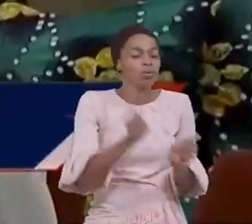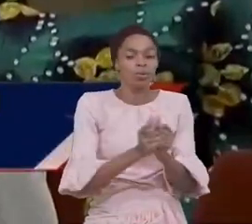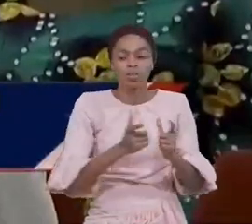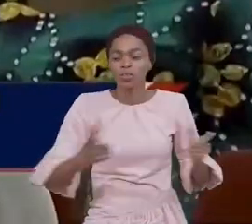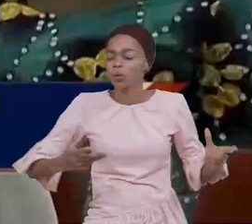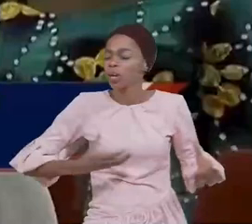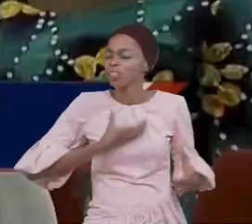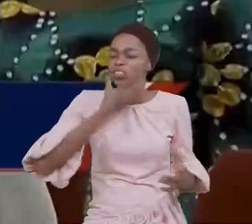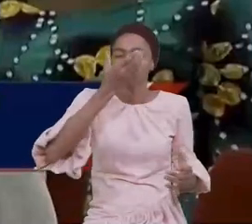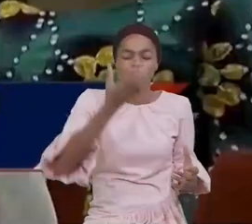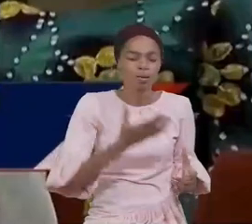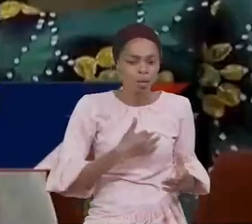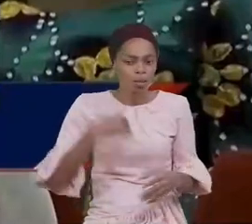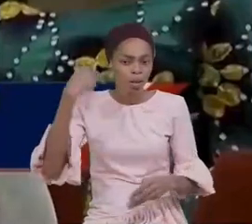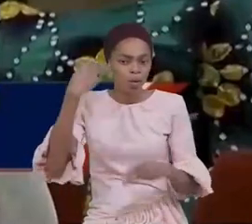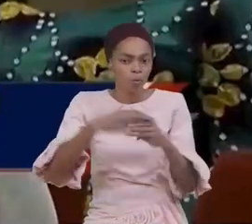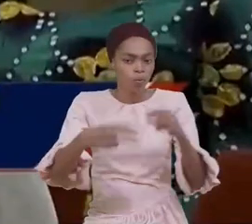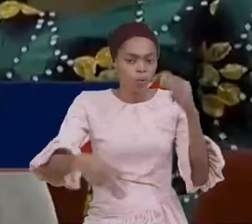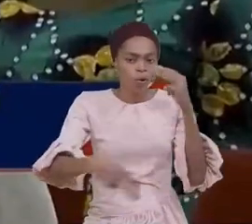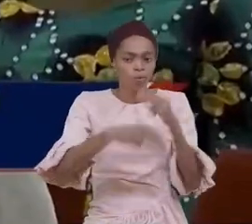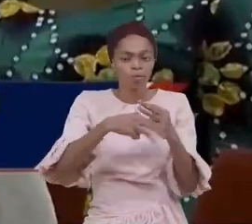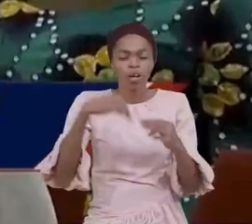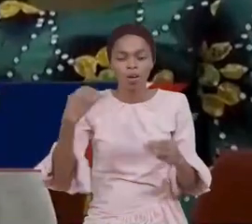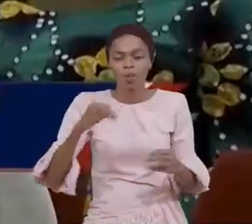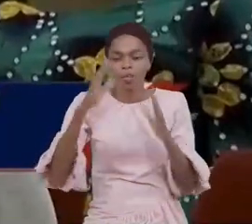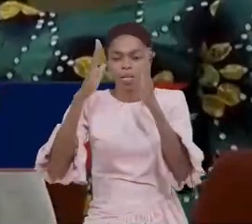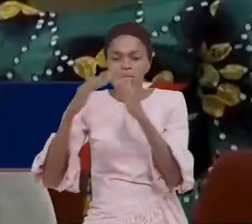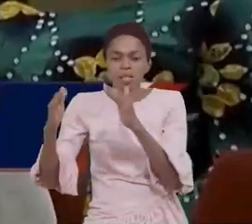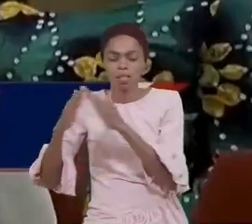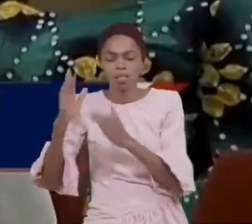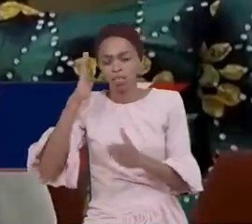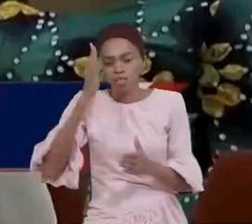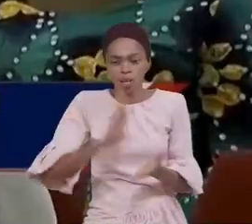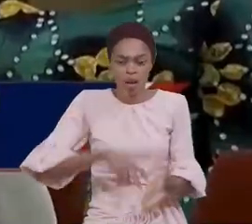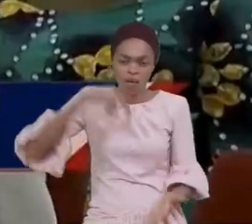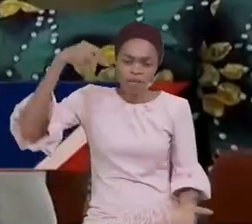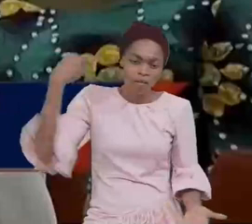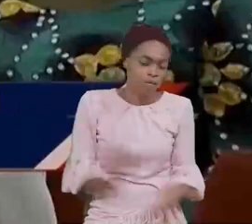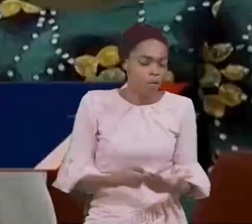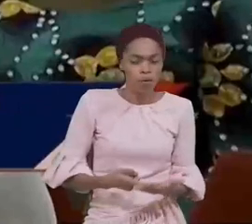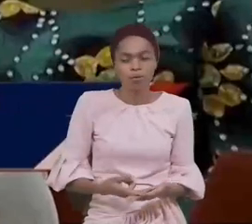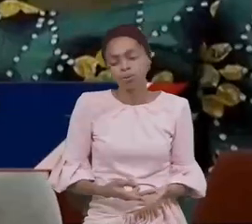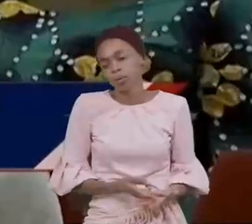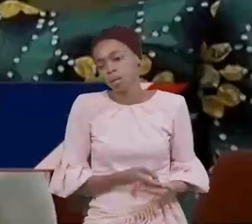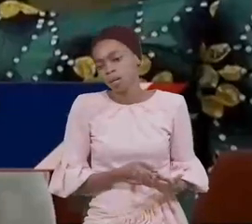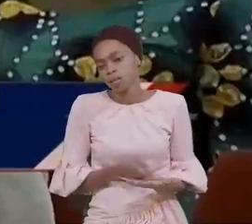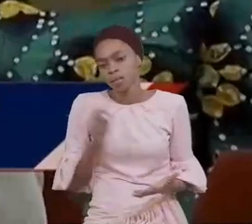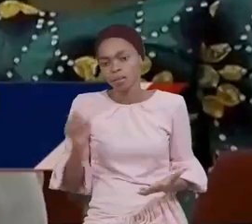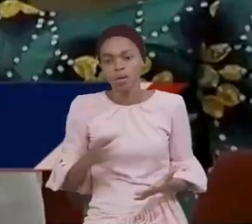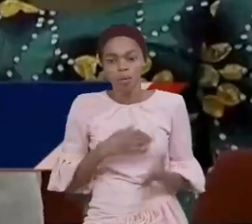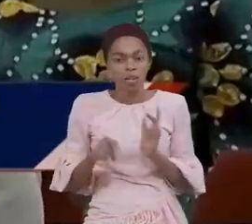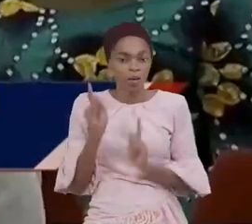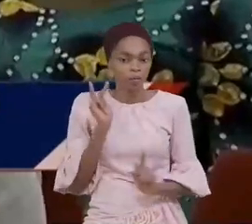Alors, la muraille de la ville s'écroulera et le